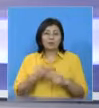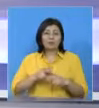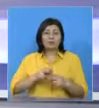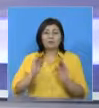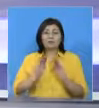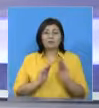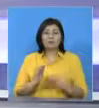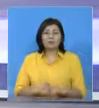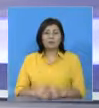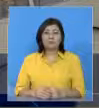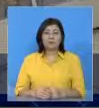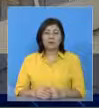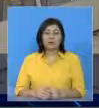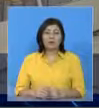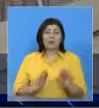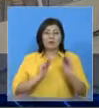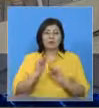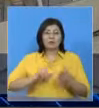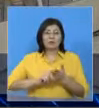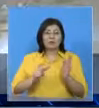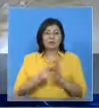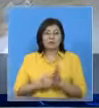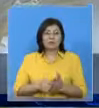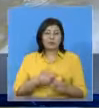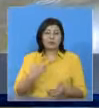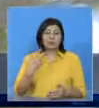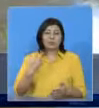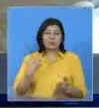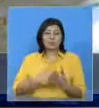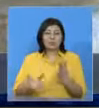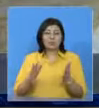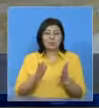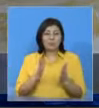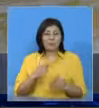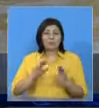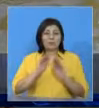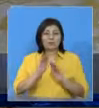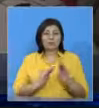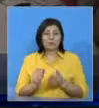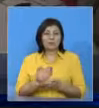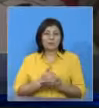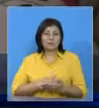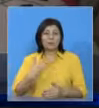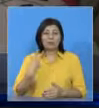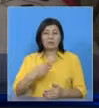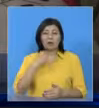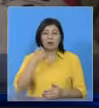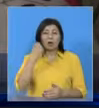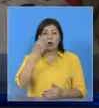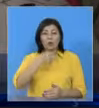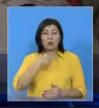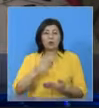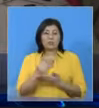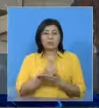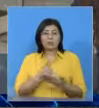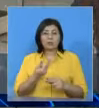выставку. В выставочном зале насчитывается 365 экспонатов. На их сбор ушло около 2 лет. Дабы собрать